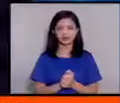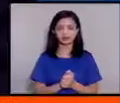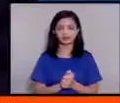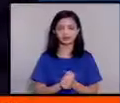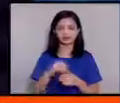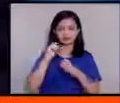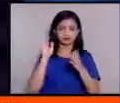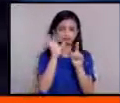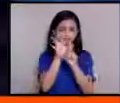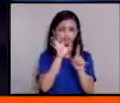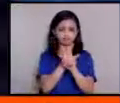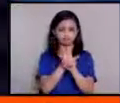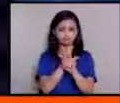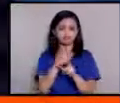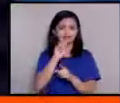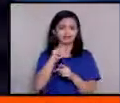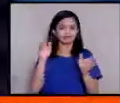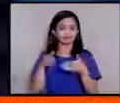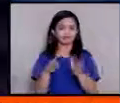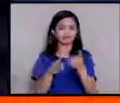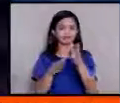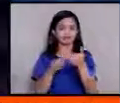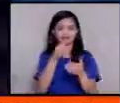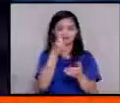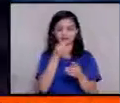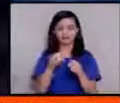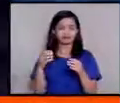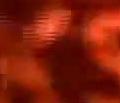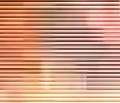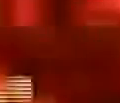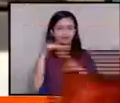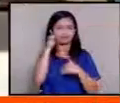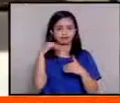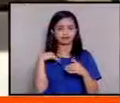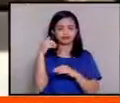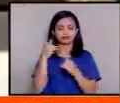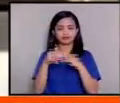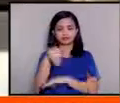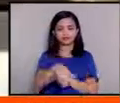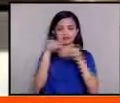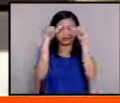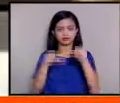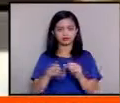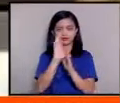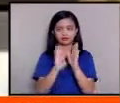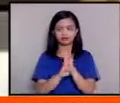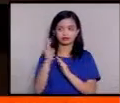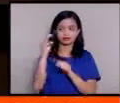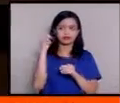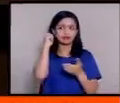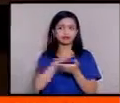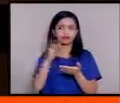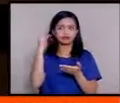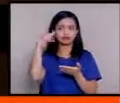Naging viral naman ang ulam na sardinas ni Pangulong Duterte sa kanilang cabinet meeting kagabi. Ayon sa Facebook post ni Agriculture Secretary Manny Piñol,